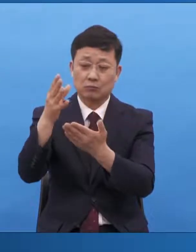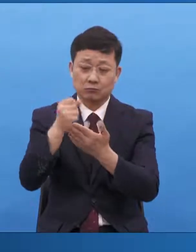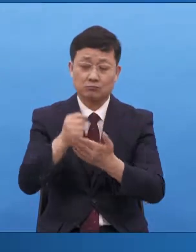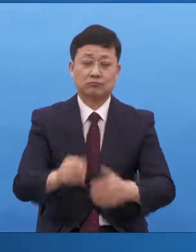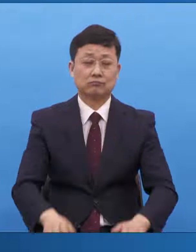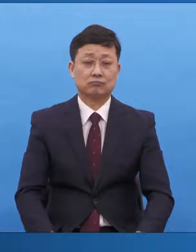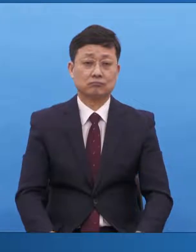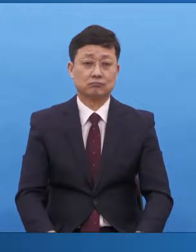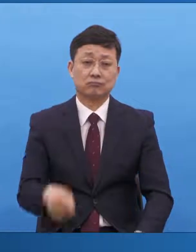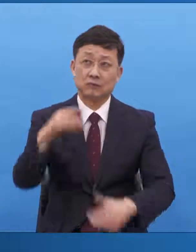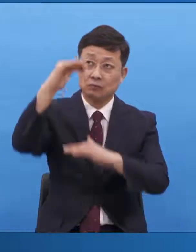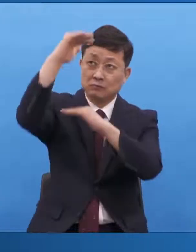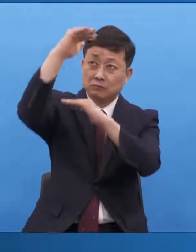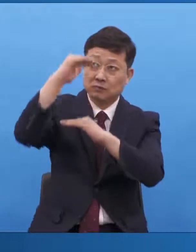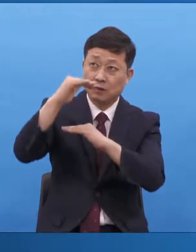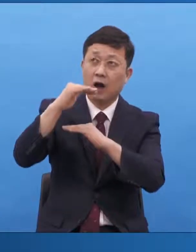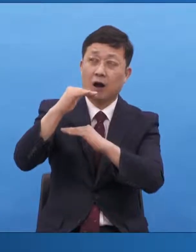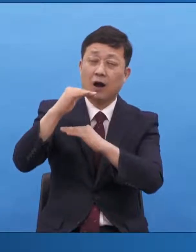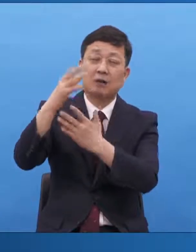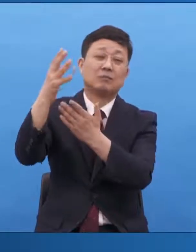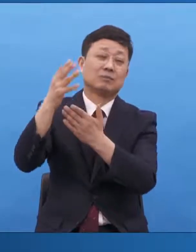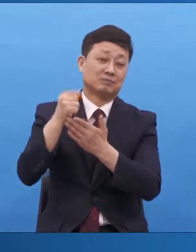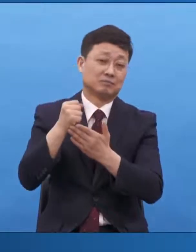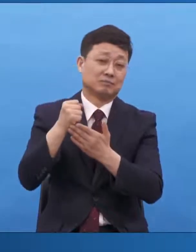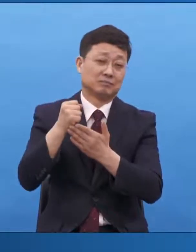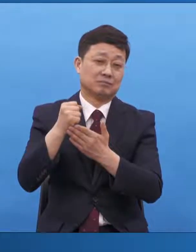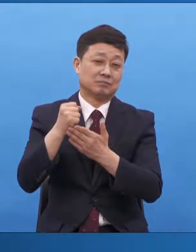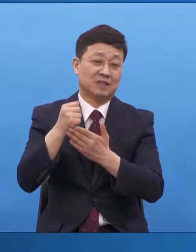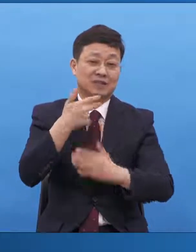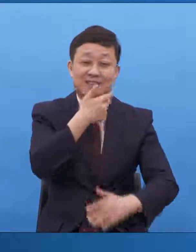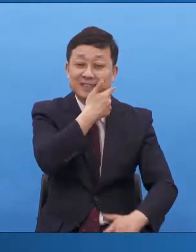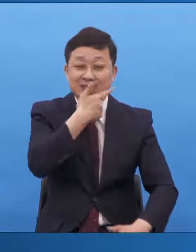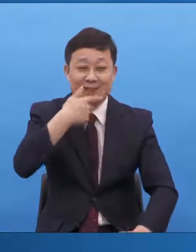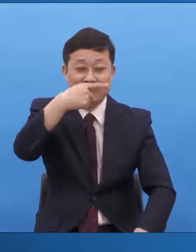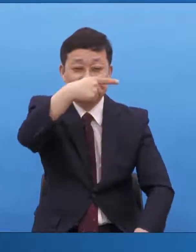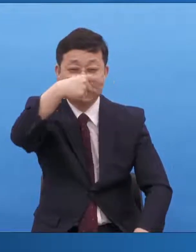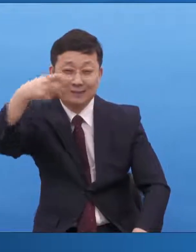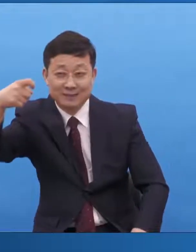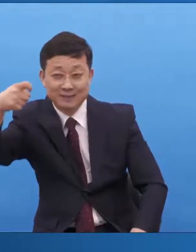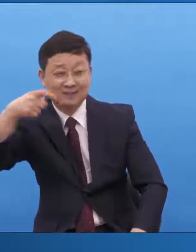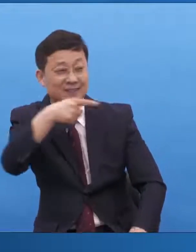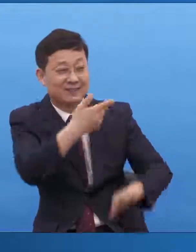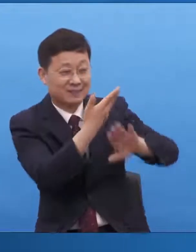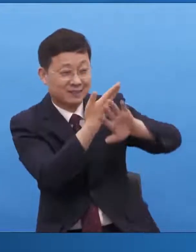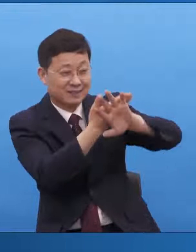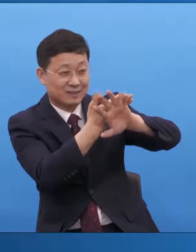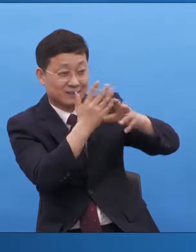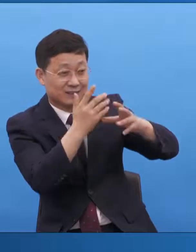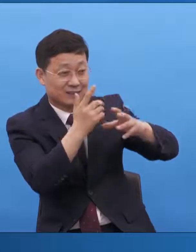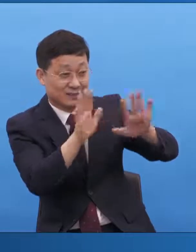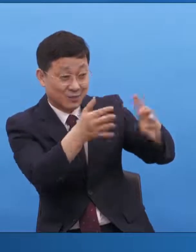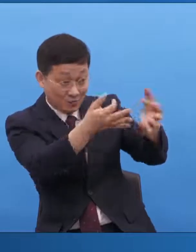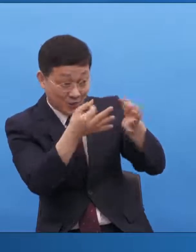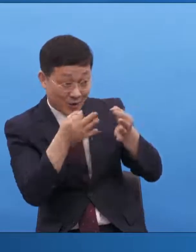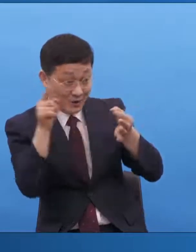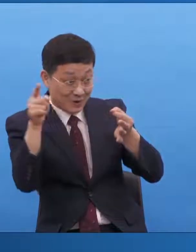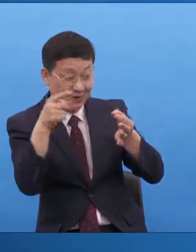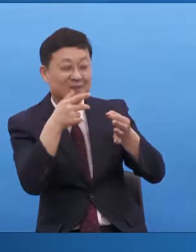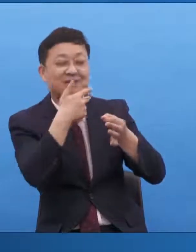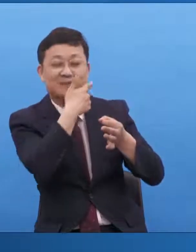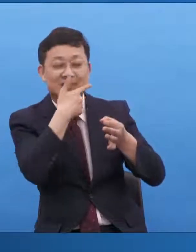답니다. This is everything. 외국에서 보기 때문에 일부러 영어로 써. I wrote in English because people are seeing from overseas. 자